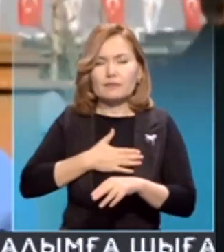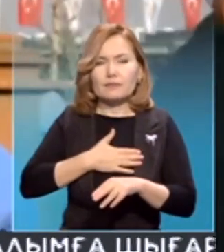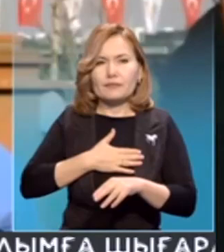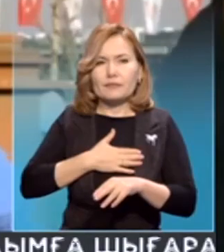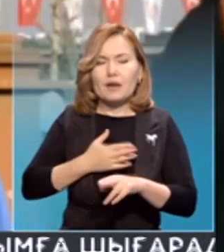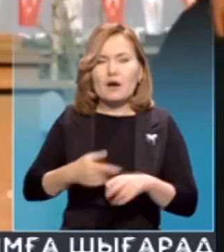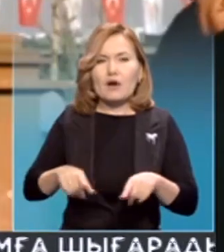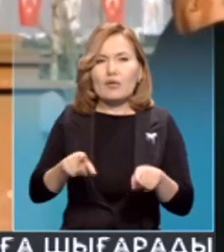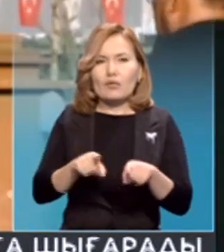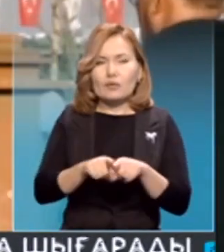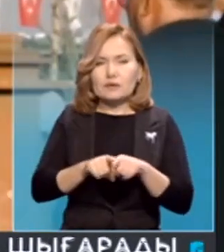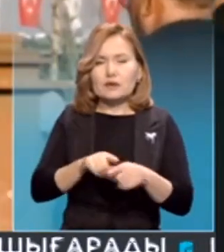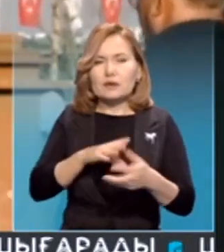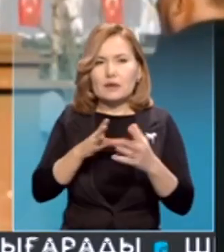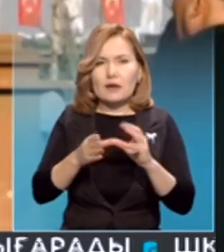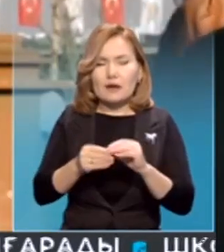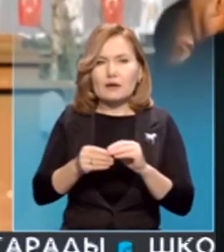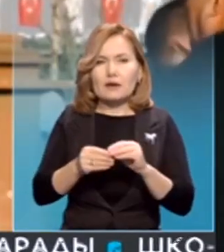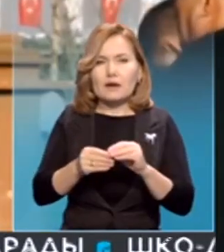осындай